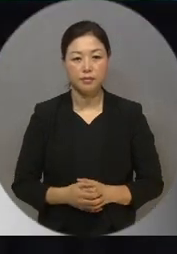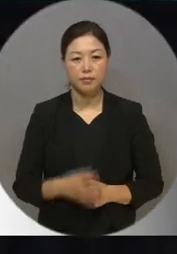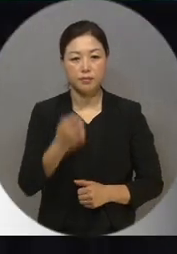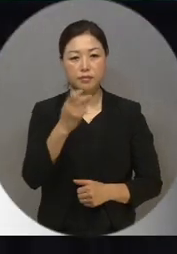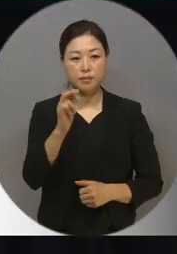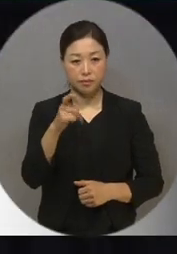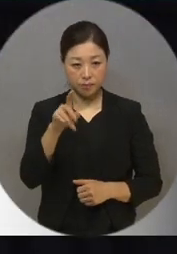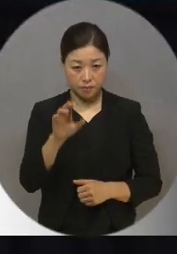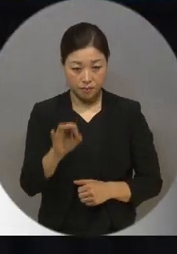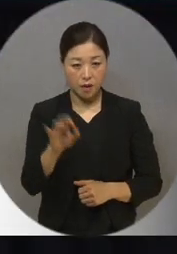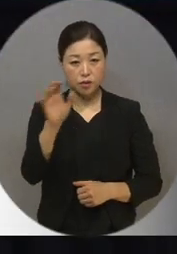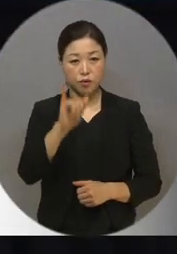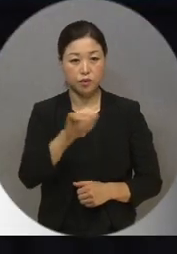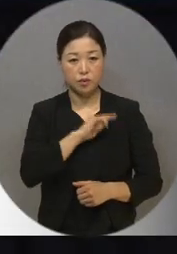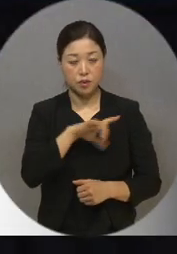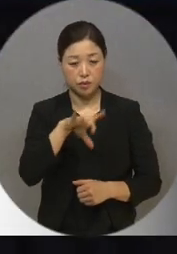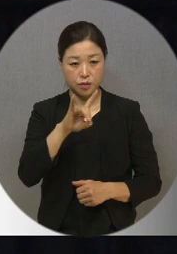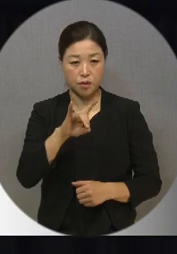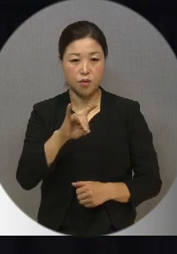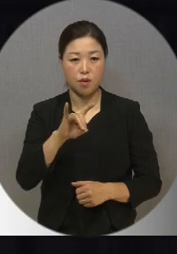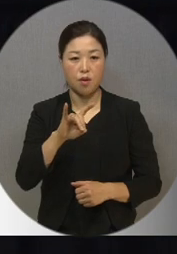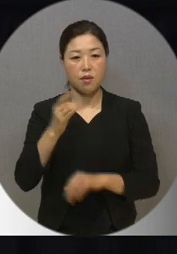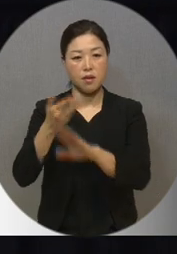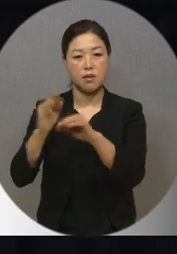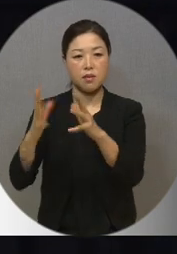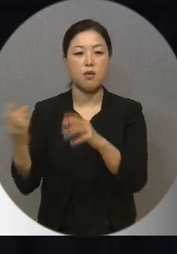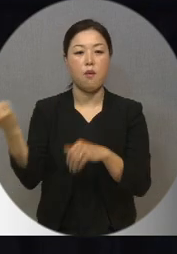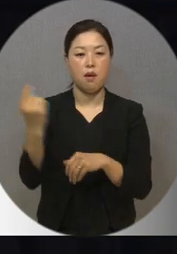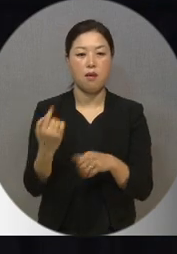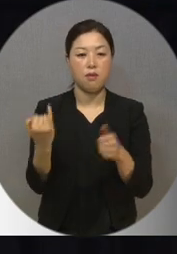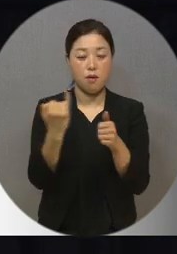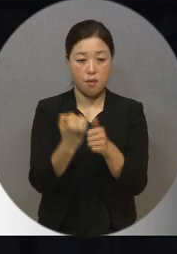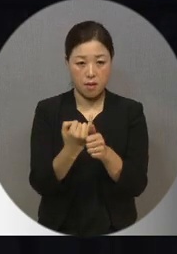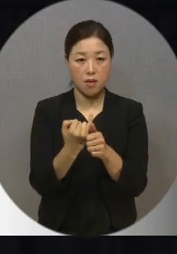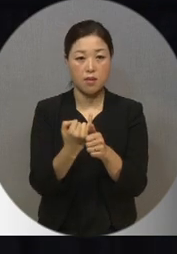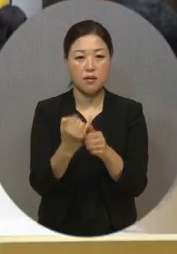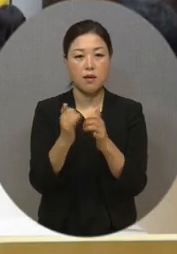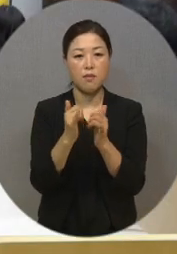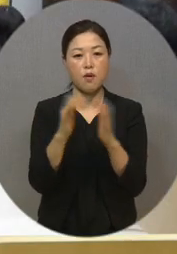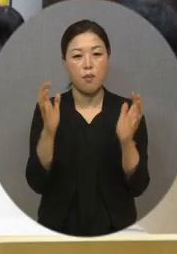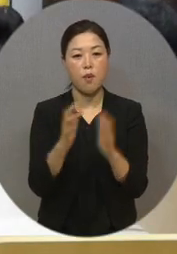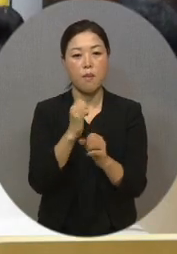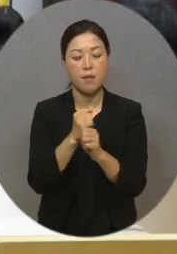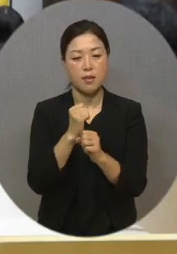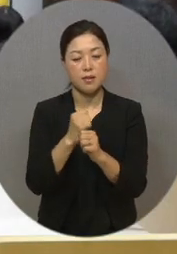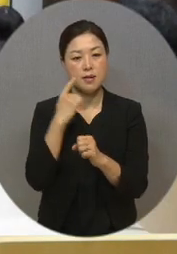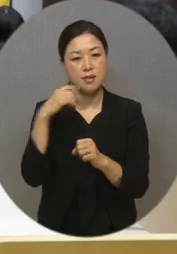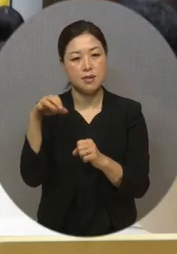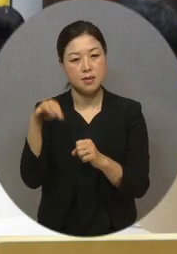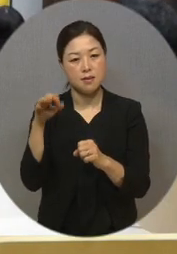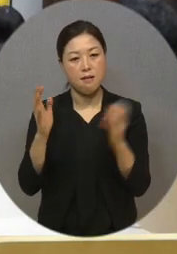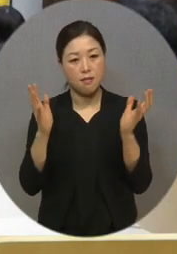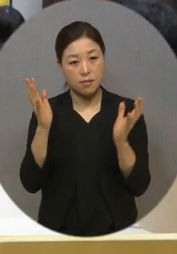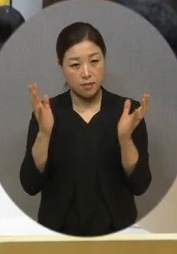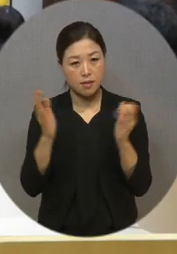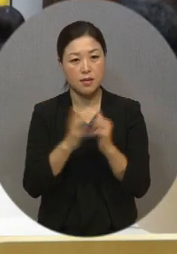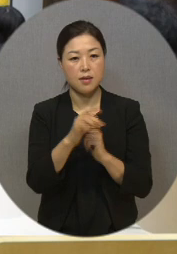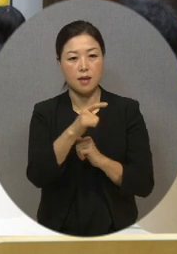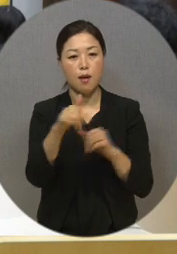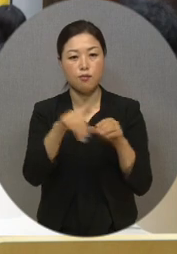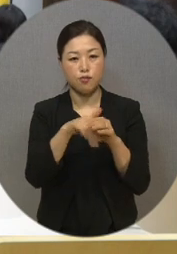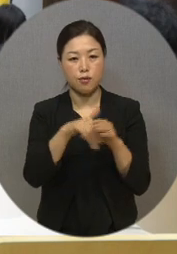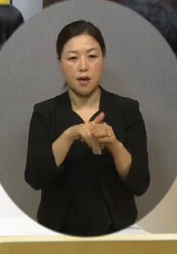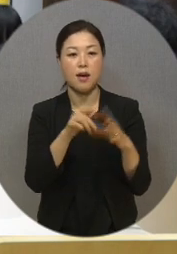광양시의 전국 최초로 결혼 이주 여성들이 모여 만든 인형극단 색동나무가 다문화 이해를 주제로 직접 창작한